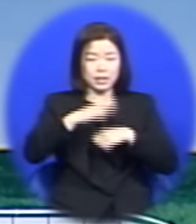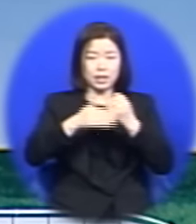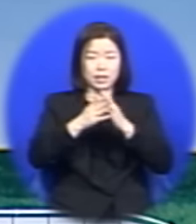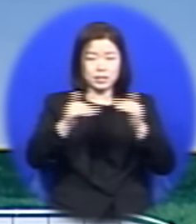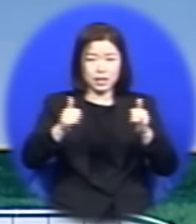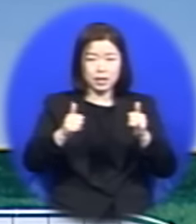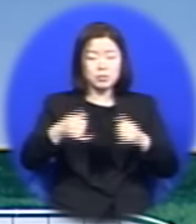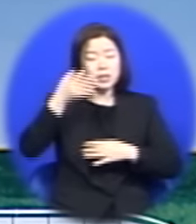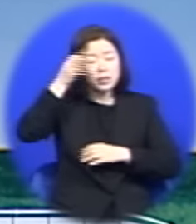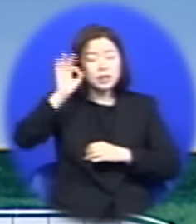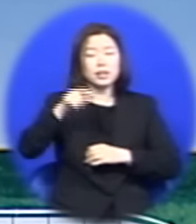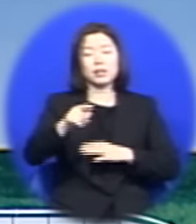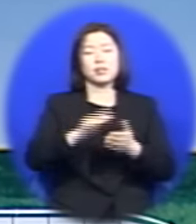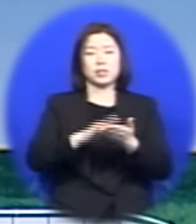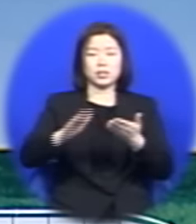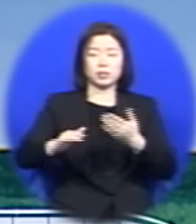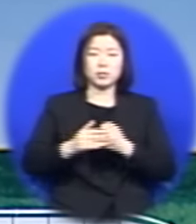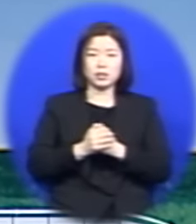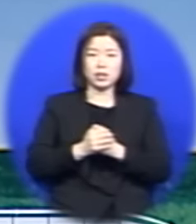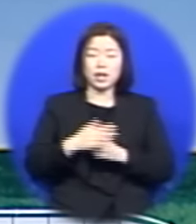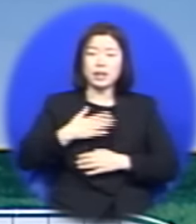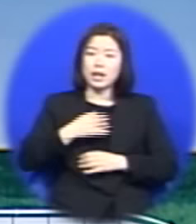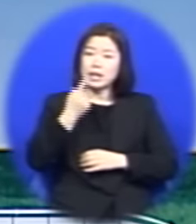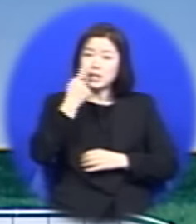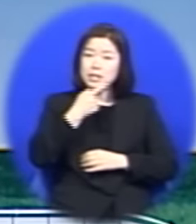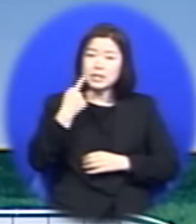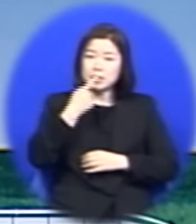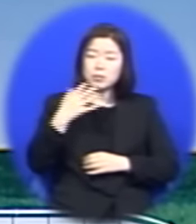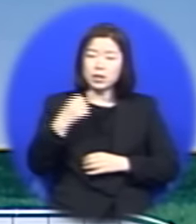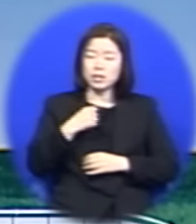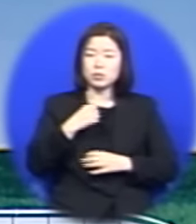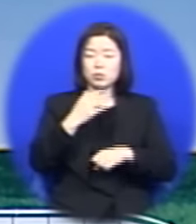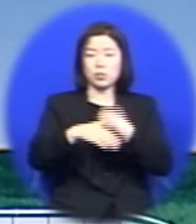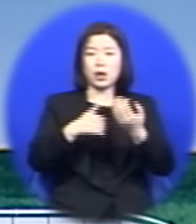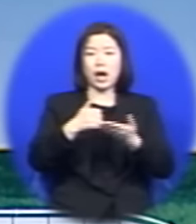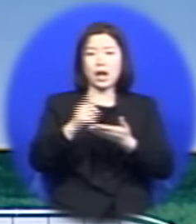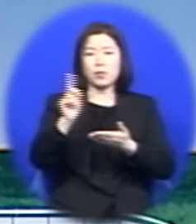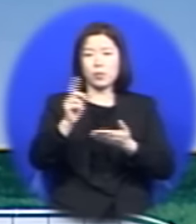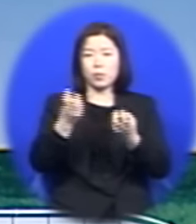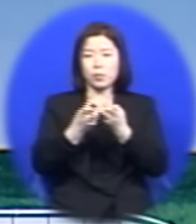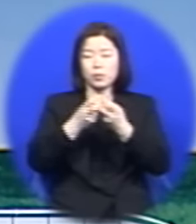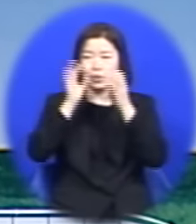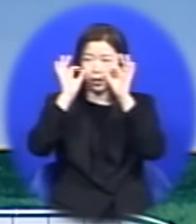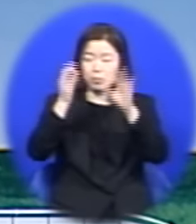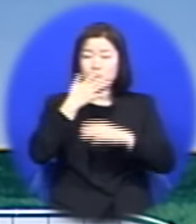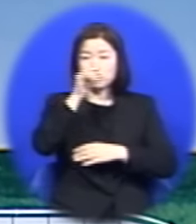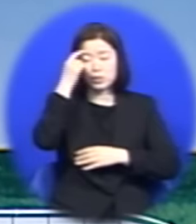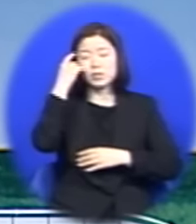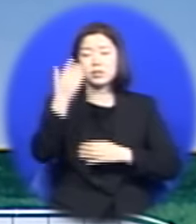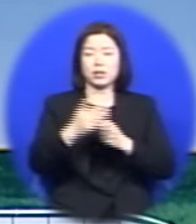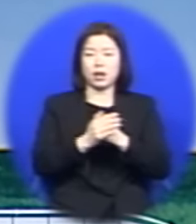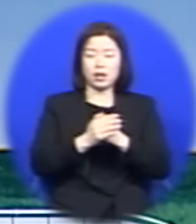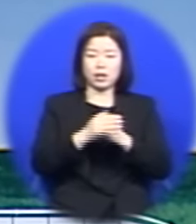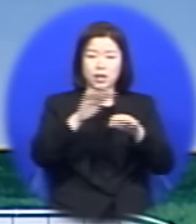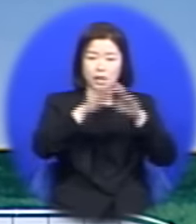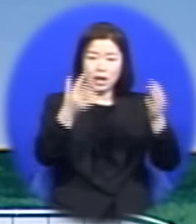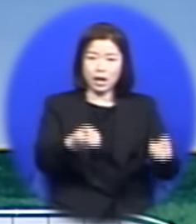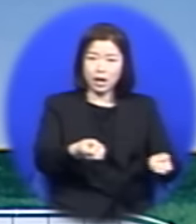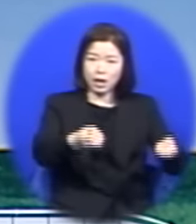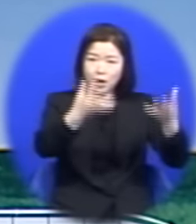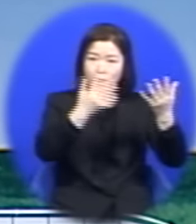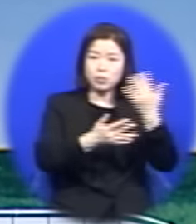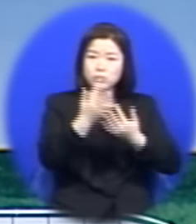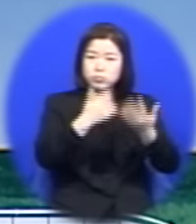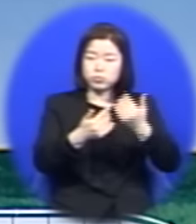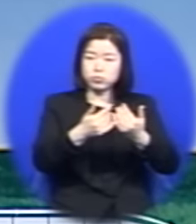깨달은 거예요. 내가 이 입으로 어떻게 하나님을 뵙나. 그리고 제단 핀 수세, 입술이